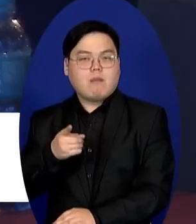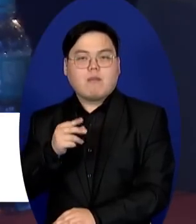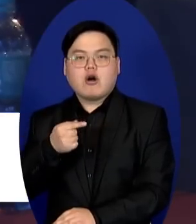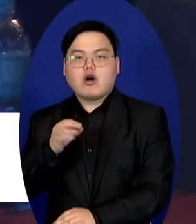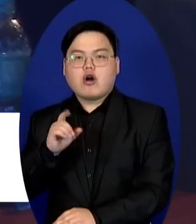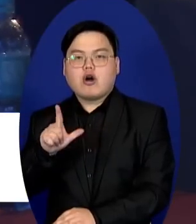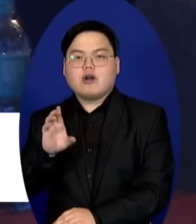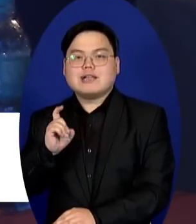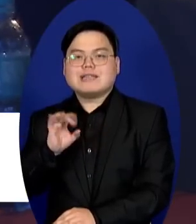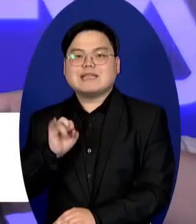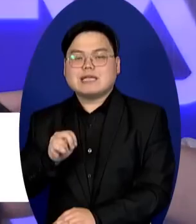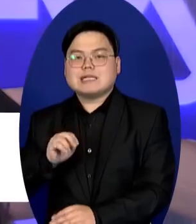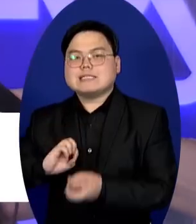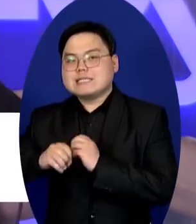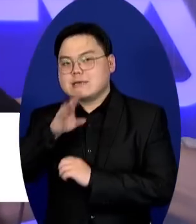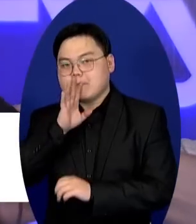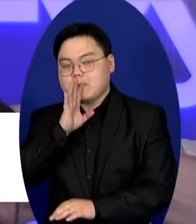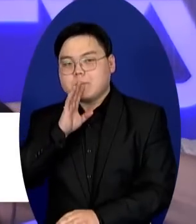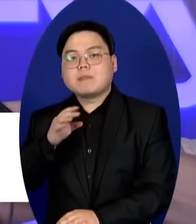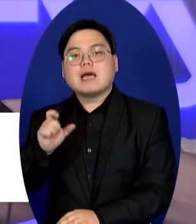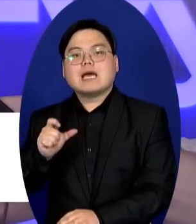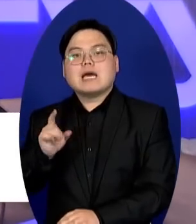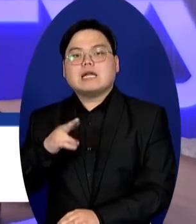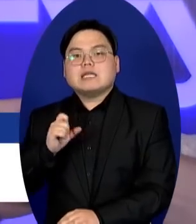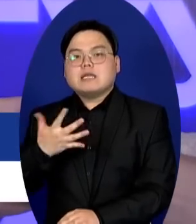бэлтгэл ажлыг хангажээ. Эрдэнэс тавталгын компани